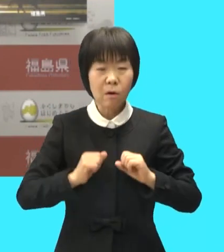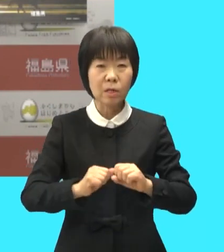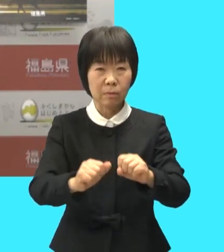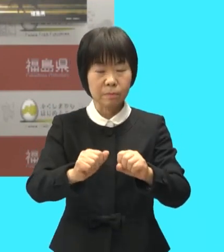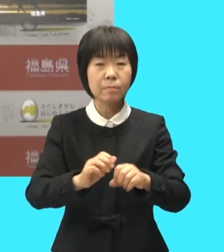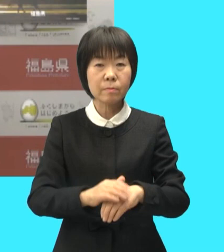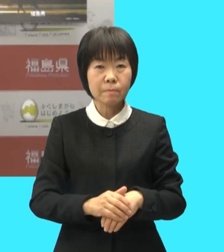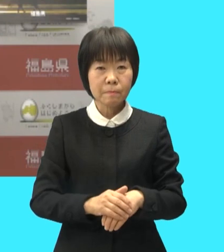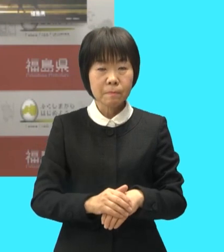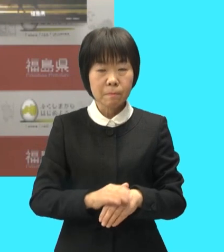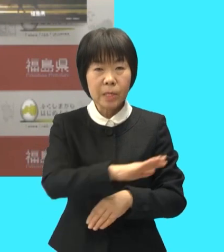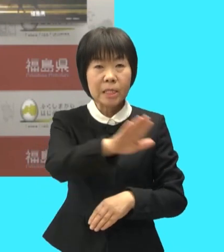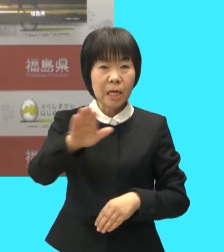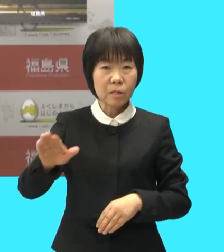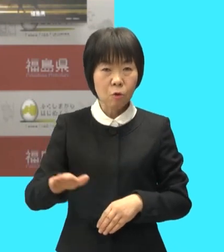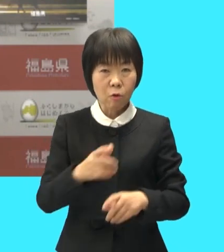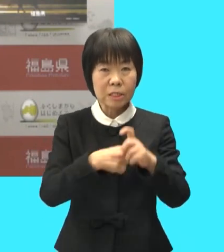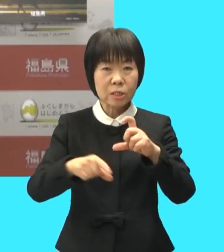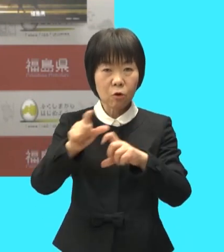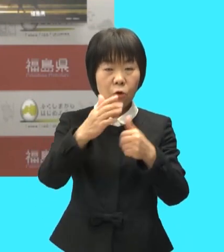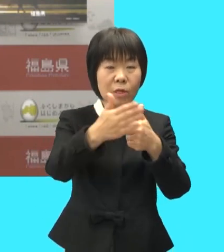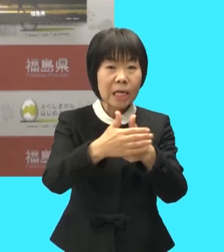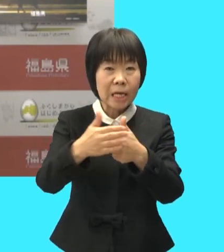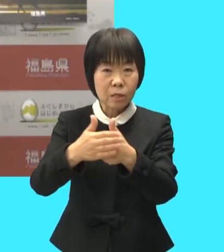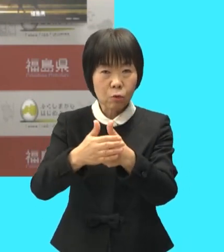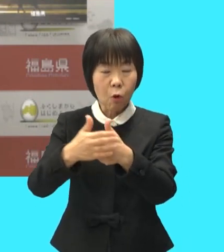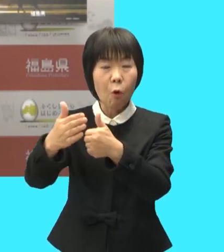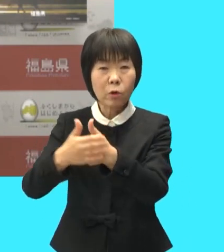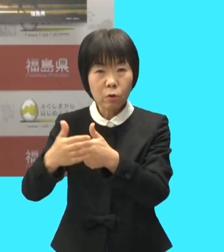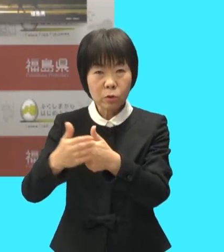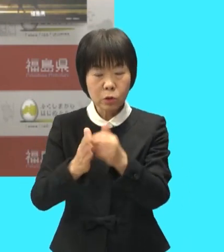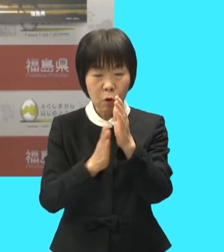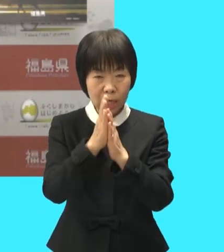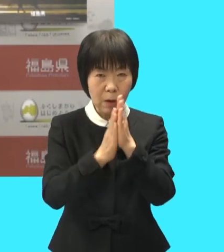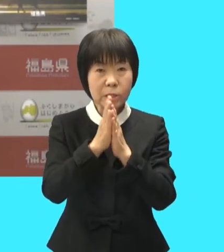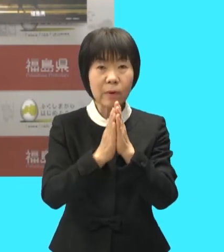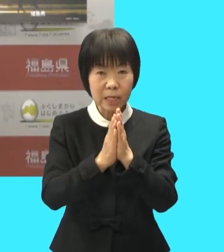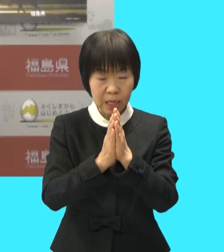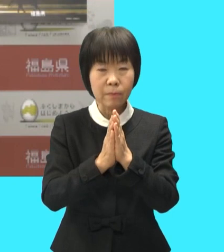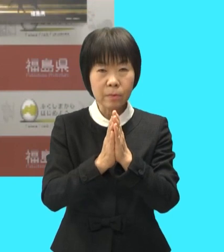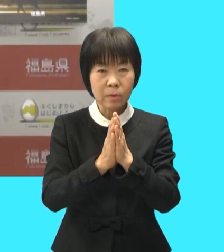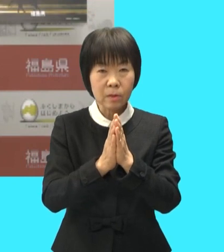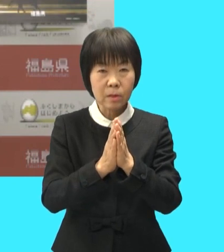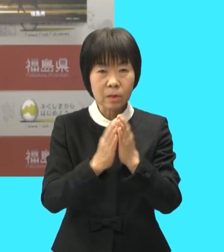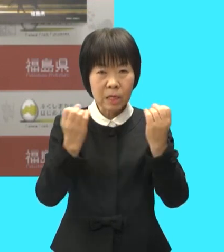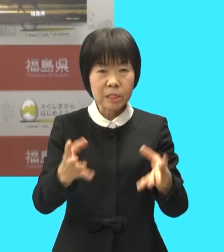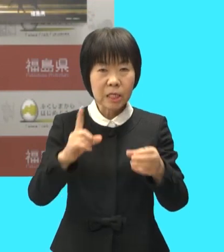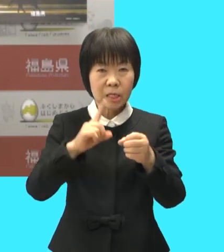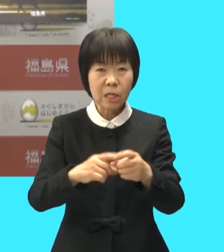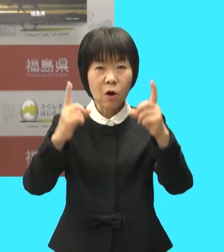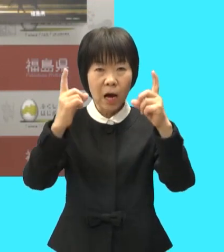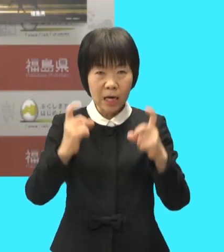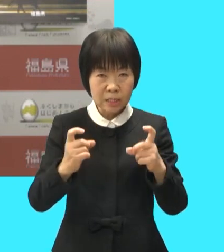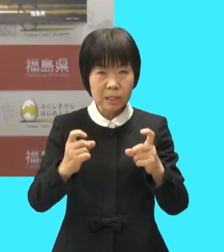。皆さんの一層のご支援とご協力をお願い申し上げまして、新年のご挨